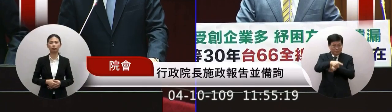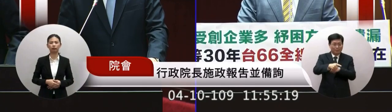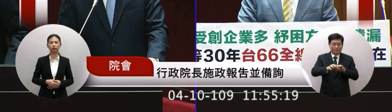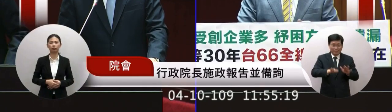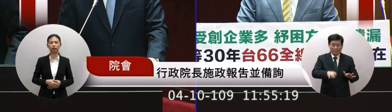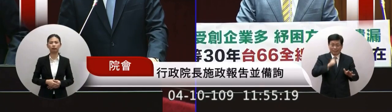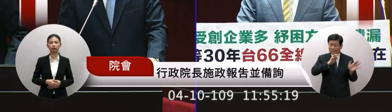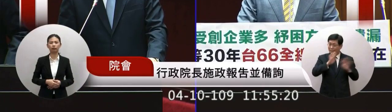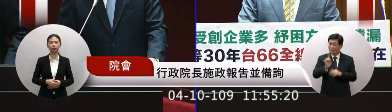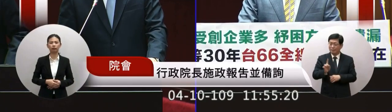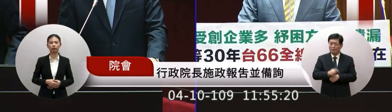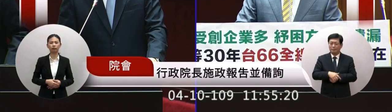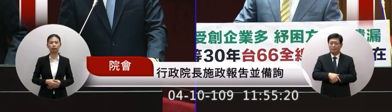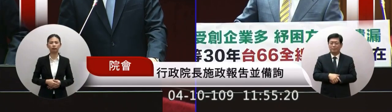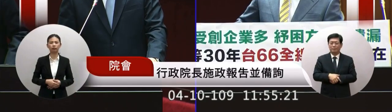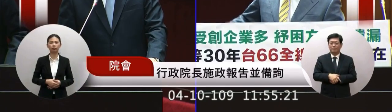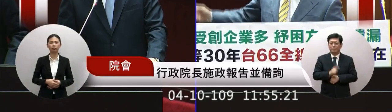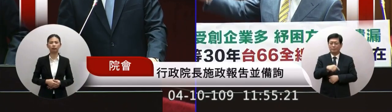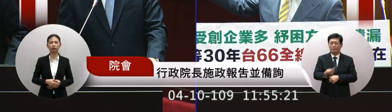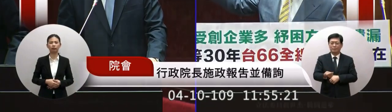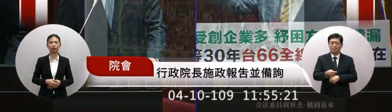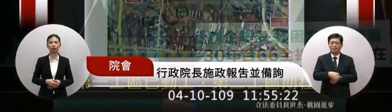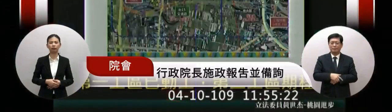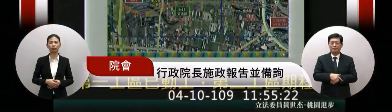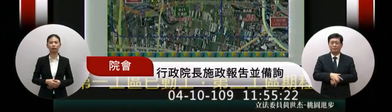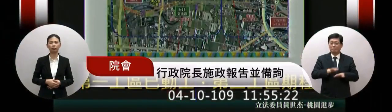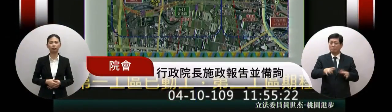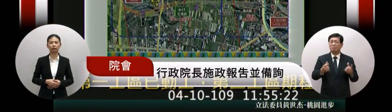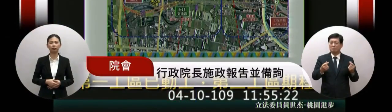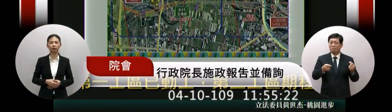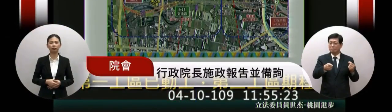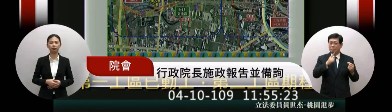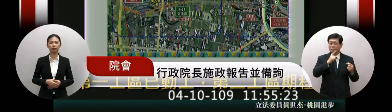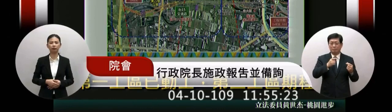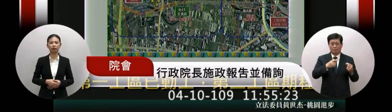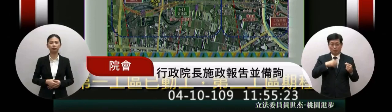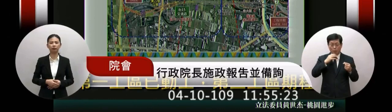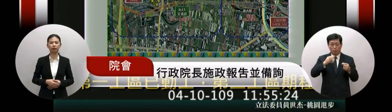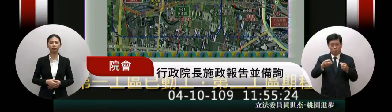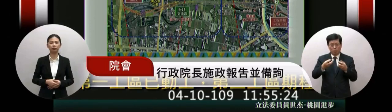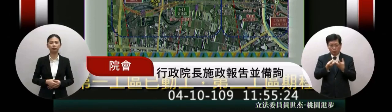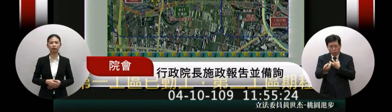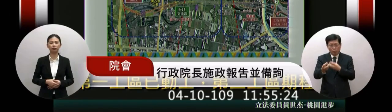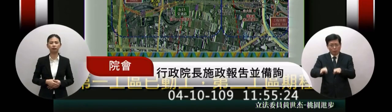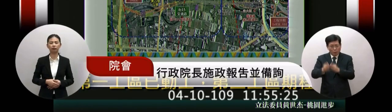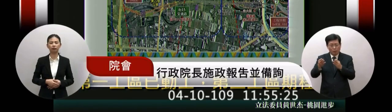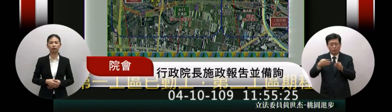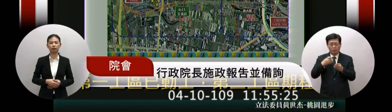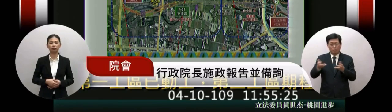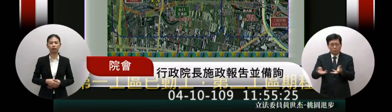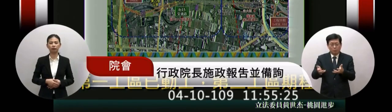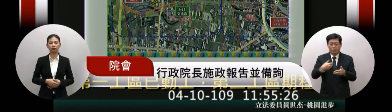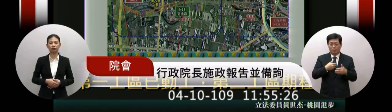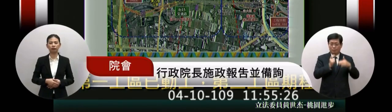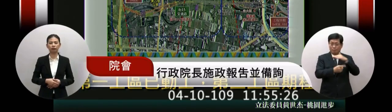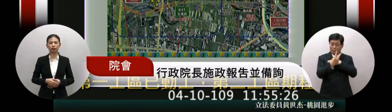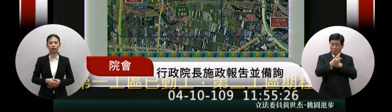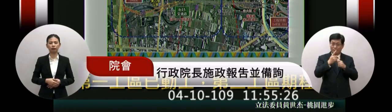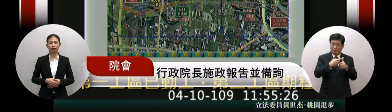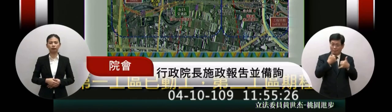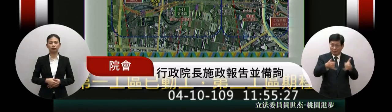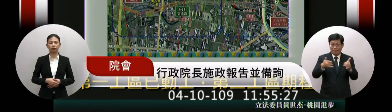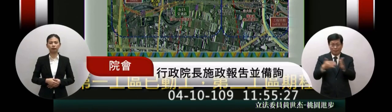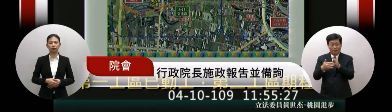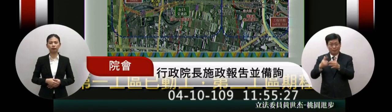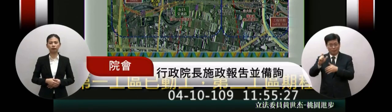们现在的状况就是下一张我们现在其实已经部分动工了。国二甲线连到台61线，我们